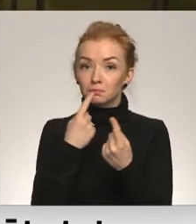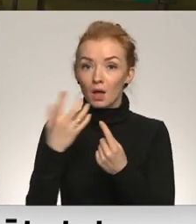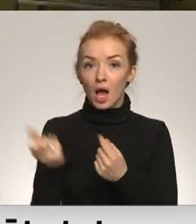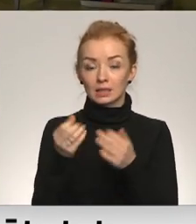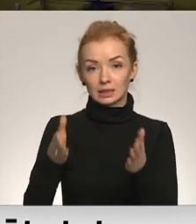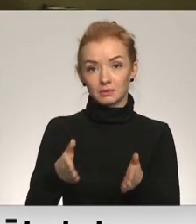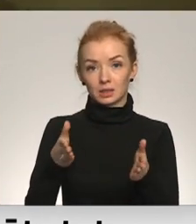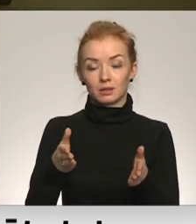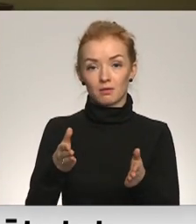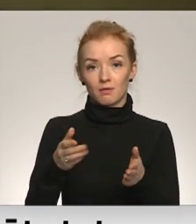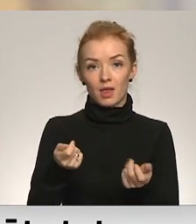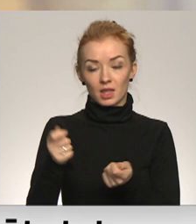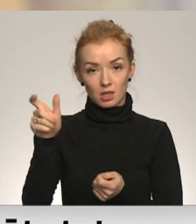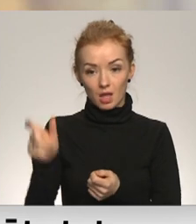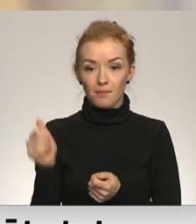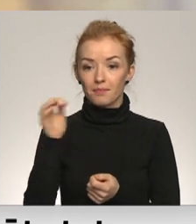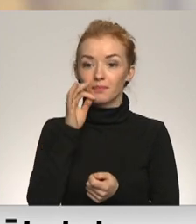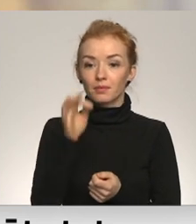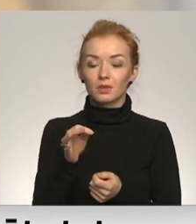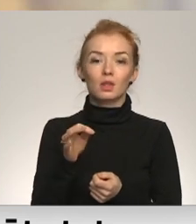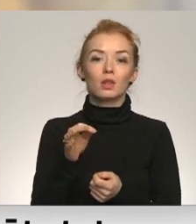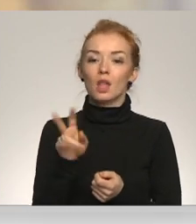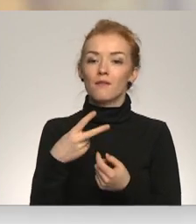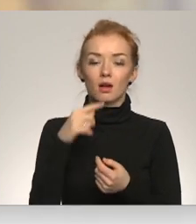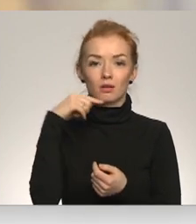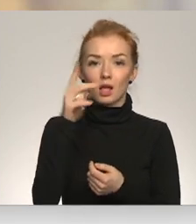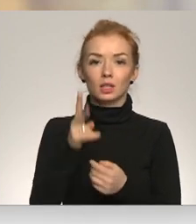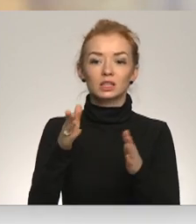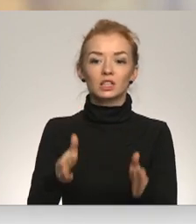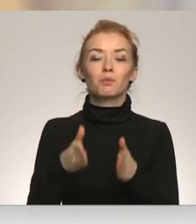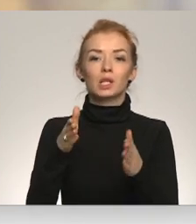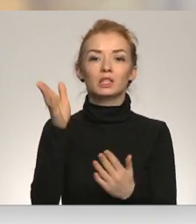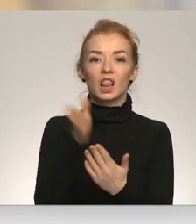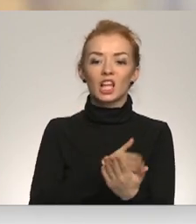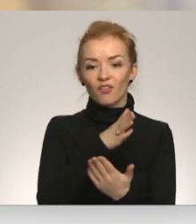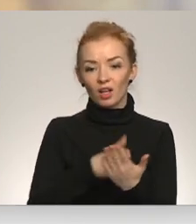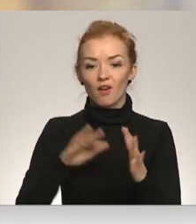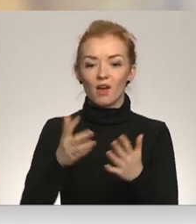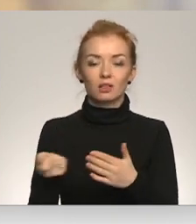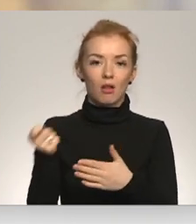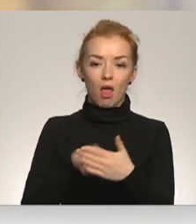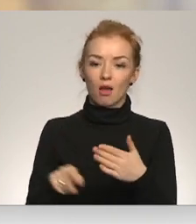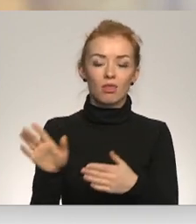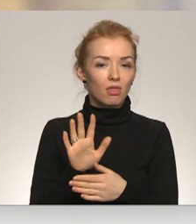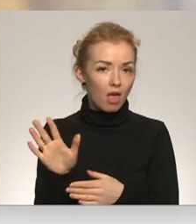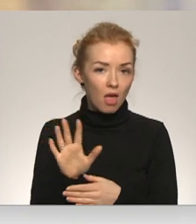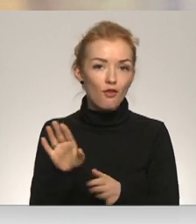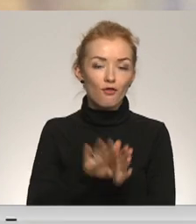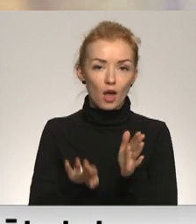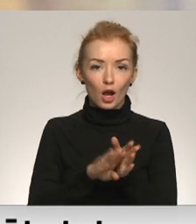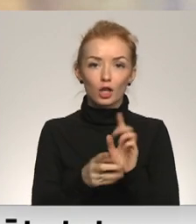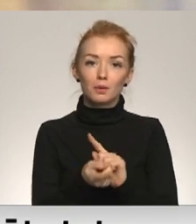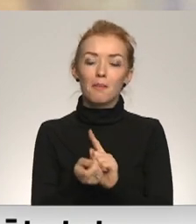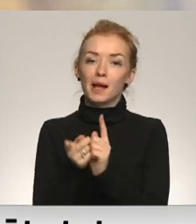slimnīcām. Šo te nevajag uzsvert, kad slimnīcas tiks likvidētas vai slēgtas. Vienkārši